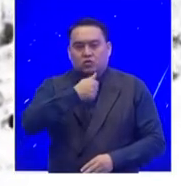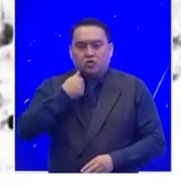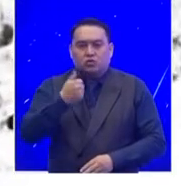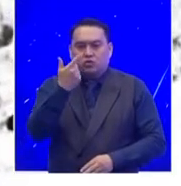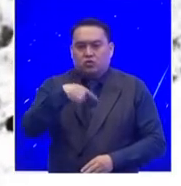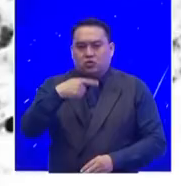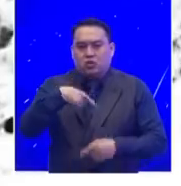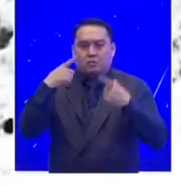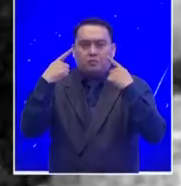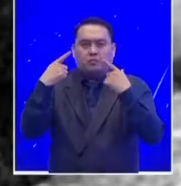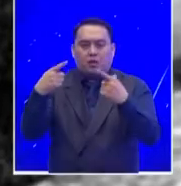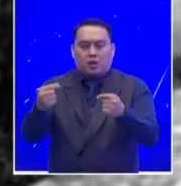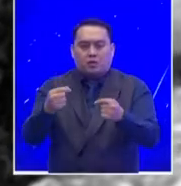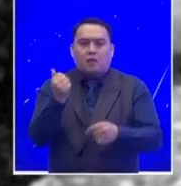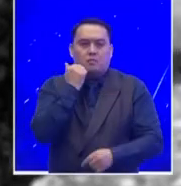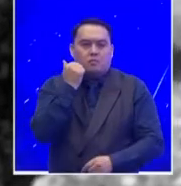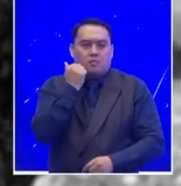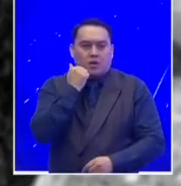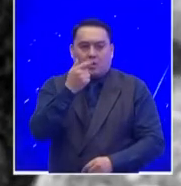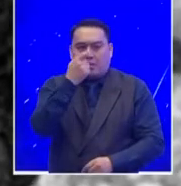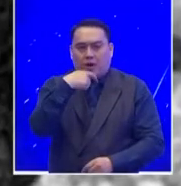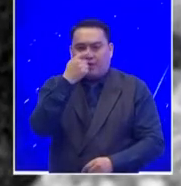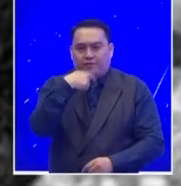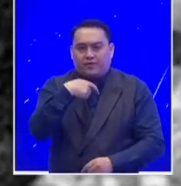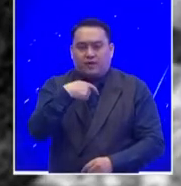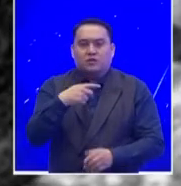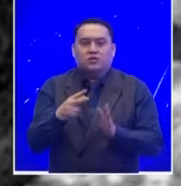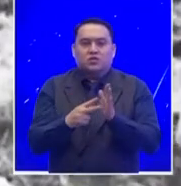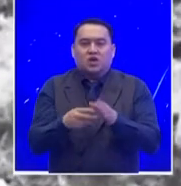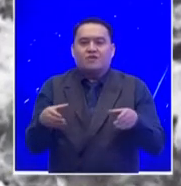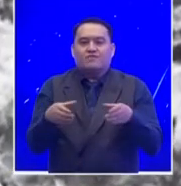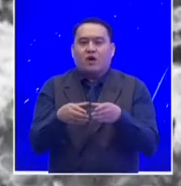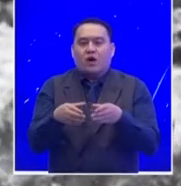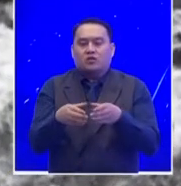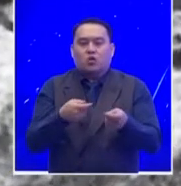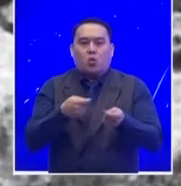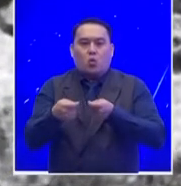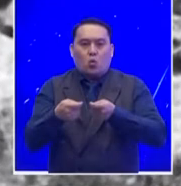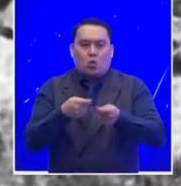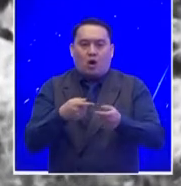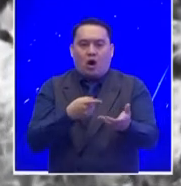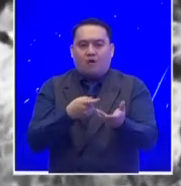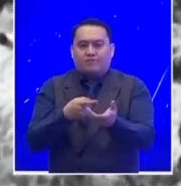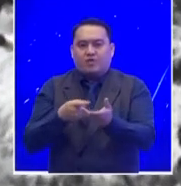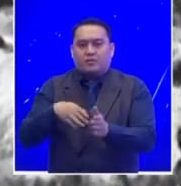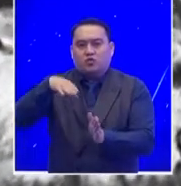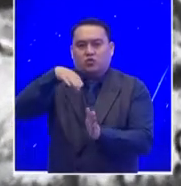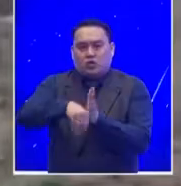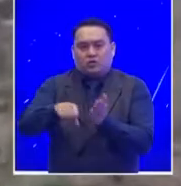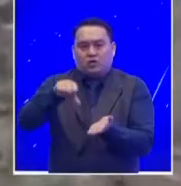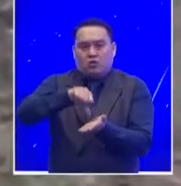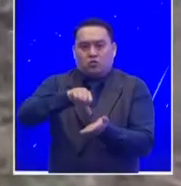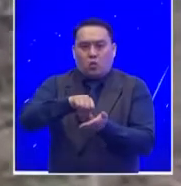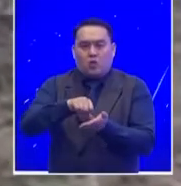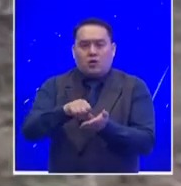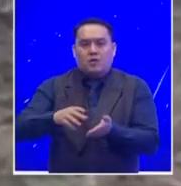өз еркімен аттанды. Кейін Мәскеу маңында Панфилов атындағы 8-ші гвардиялық дивизияның автоматшылар ротасында шайқасты.